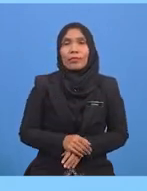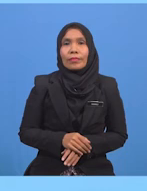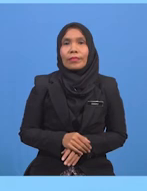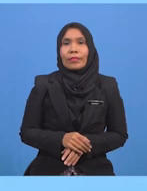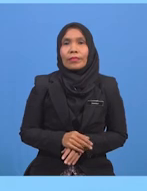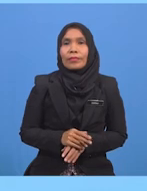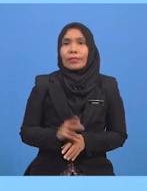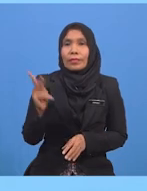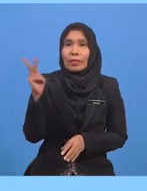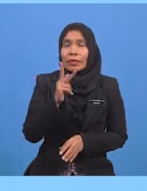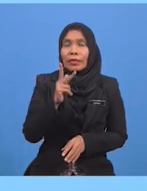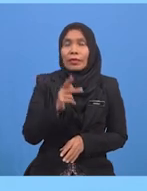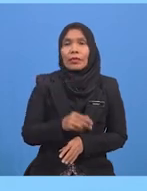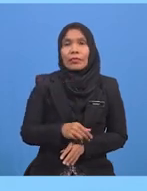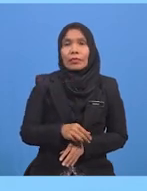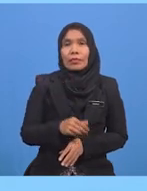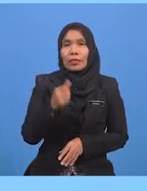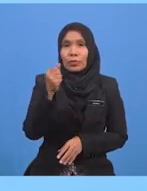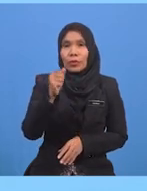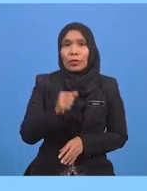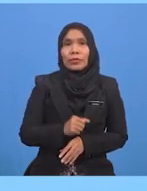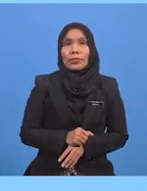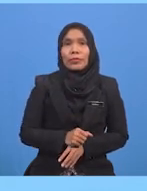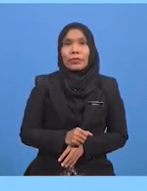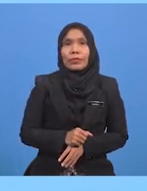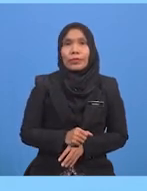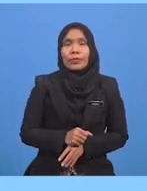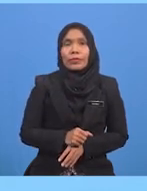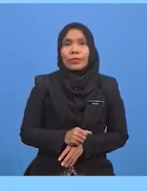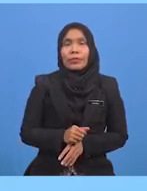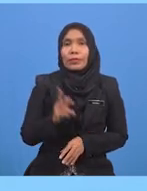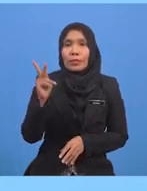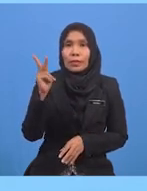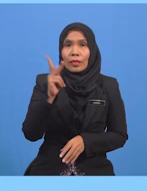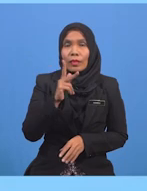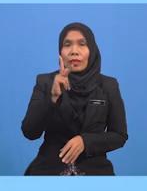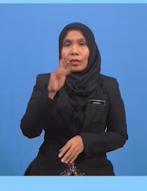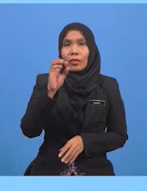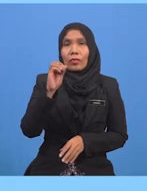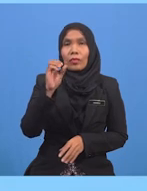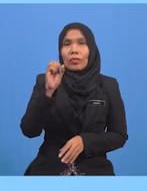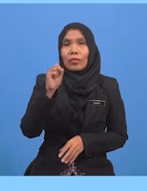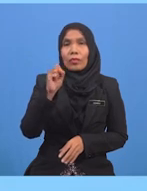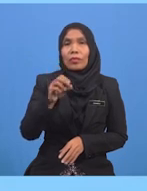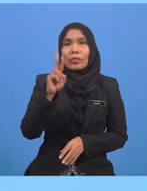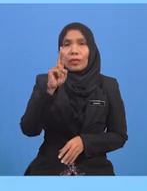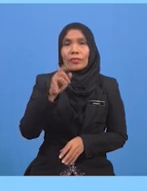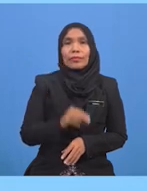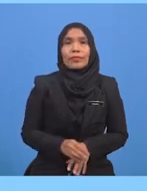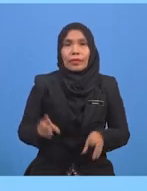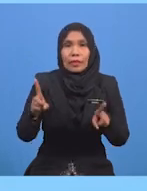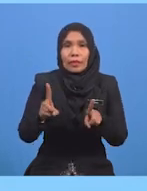dengan 10 didarabkan dengan cos R sama dengan